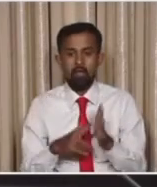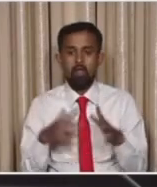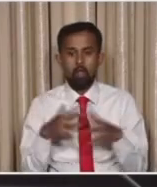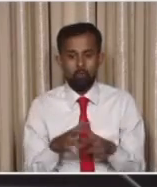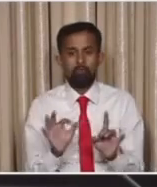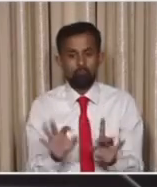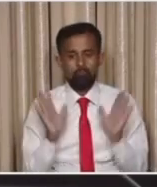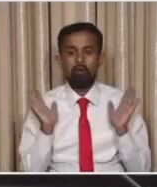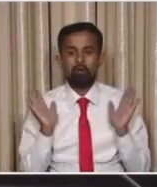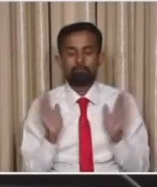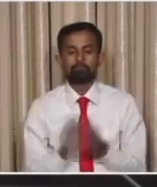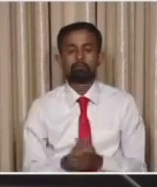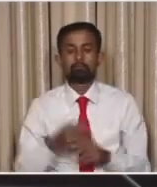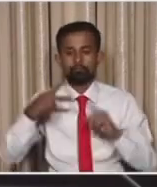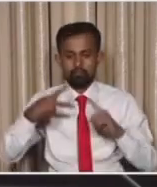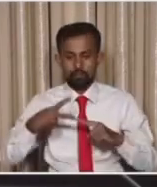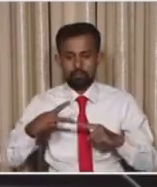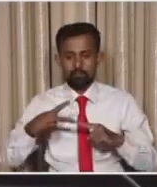කරලා තියෙන්නේ. දෙක මම